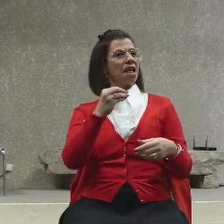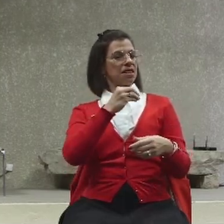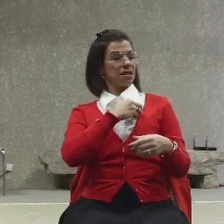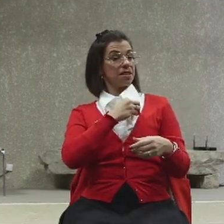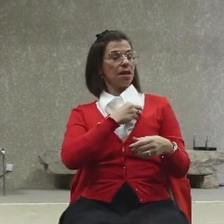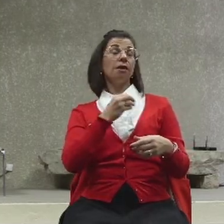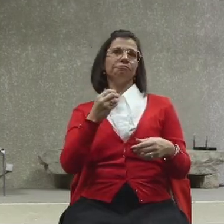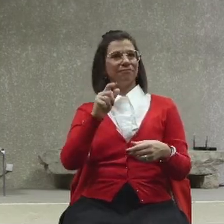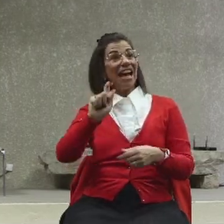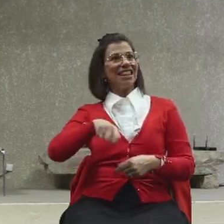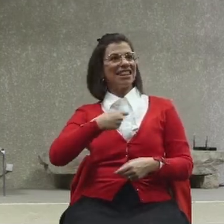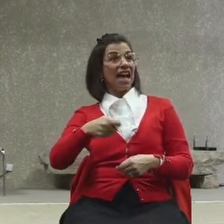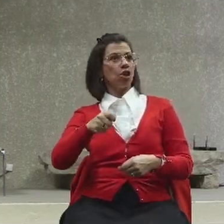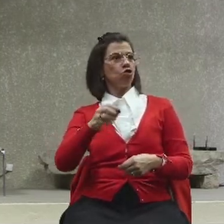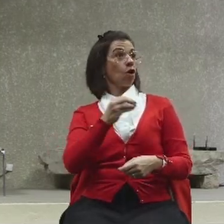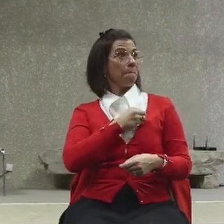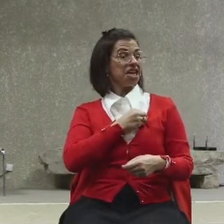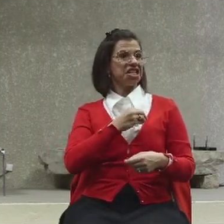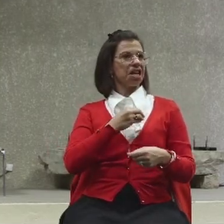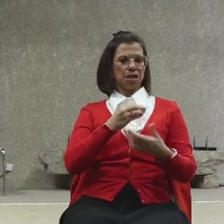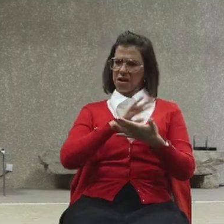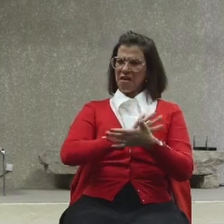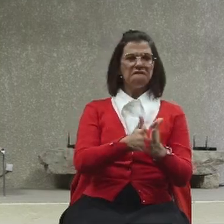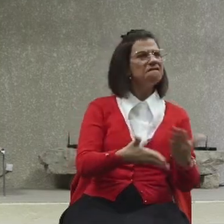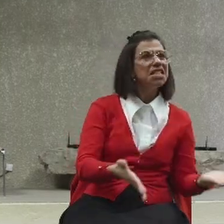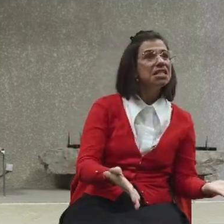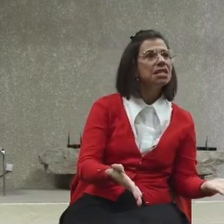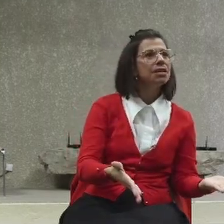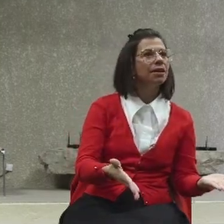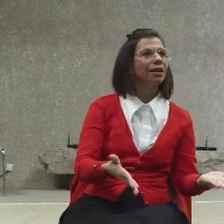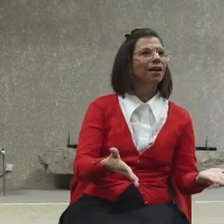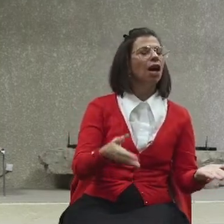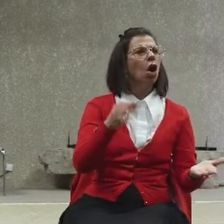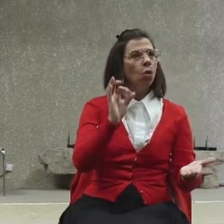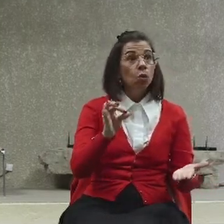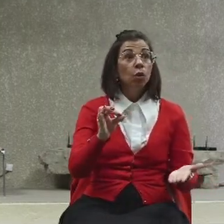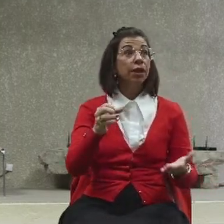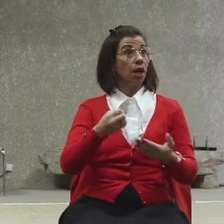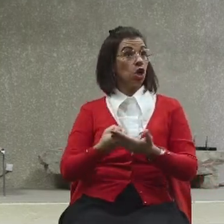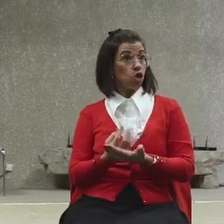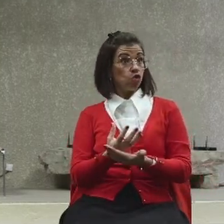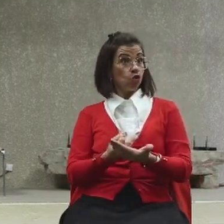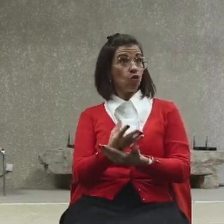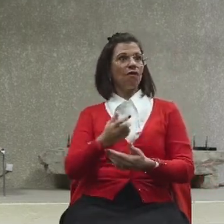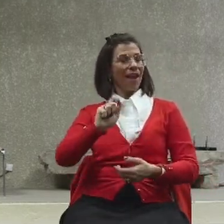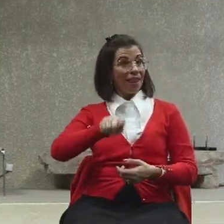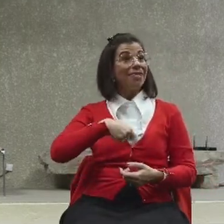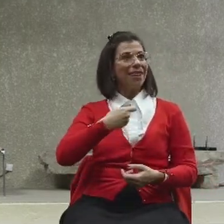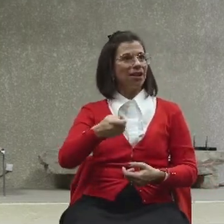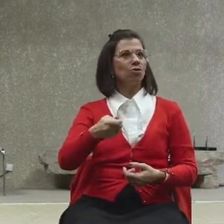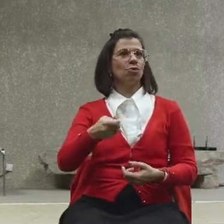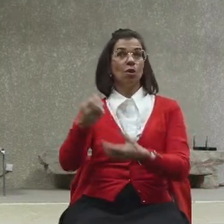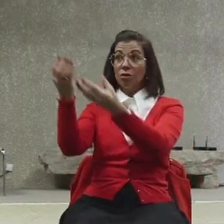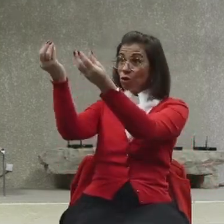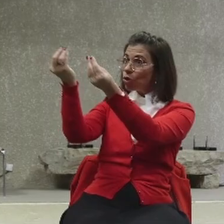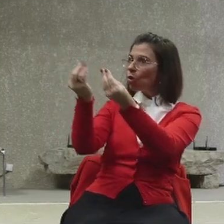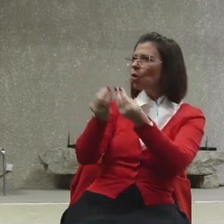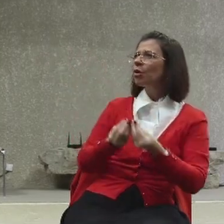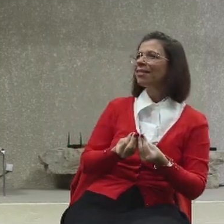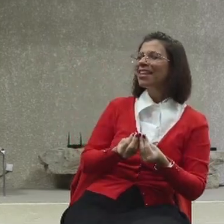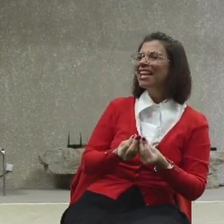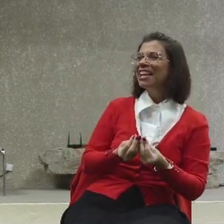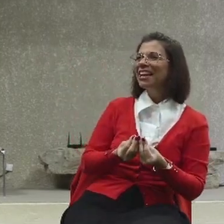Beaucoup n'y croient pas. Vous savez pourquoi ? Parce qu'ils regardent à eux-mêmes,